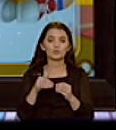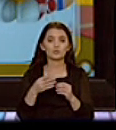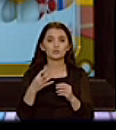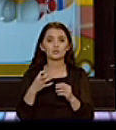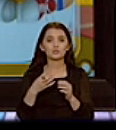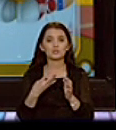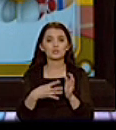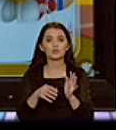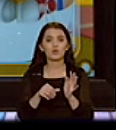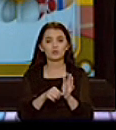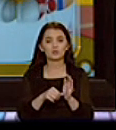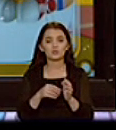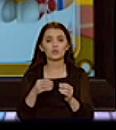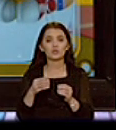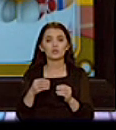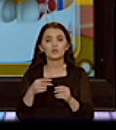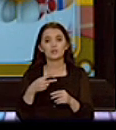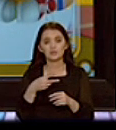14946 teng